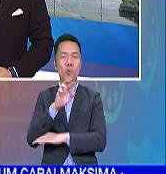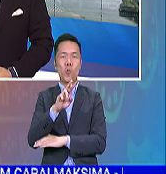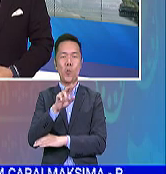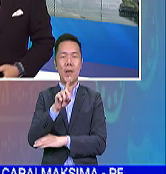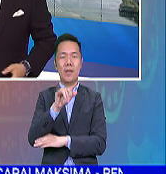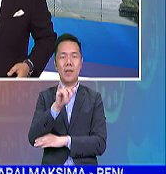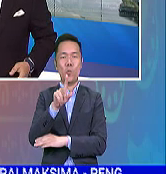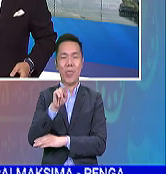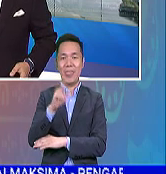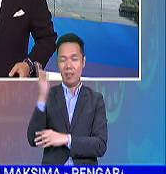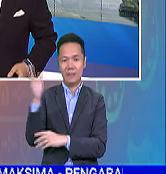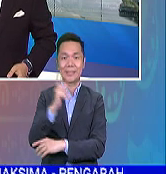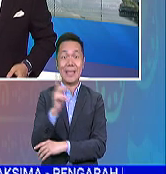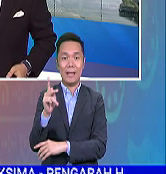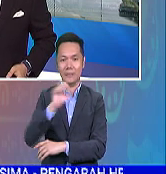Kinabalu.